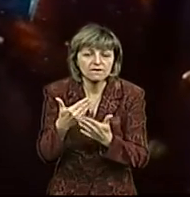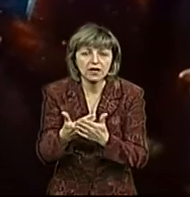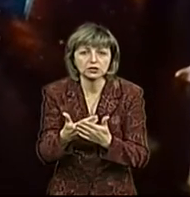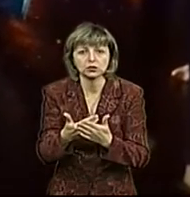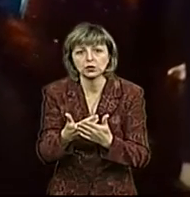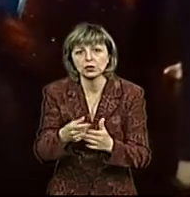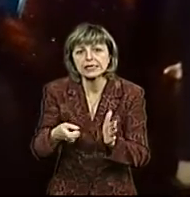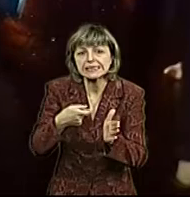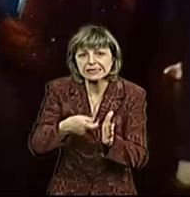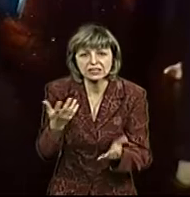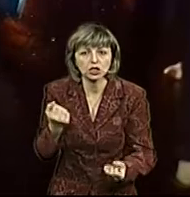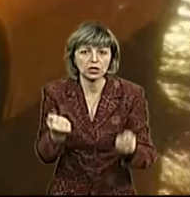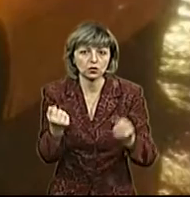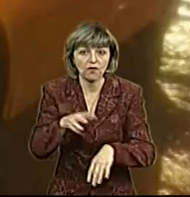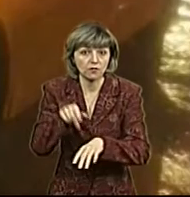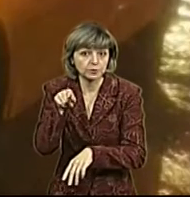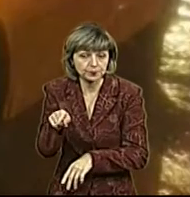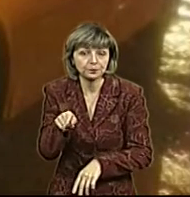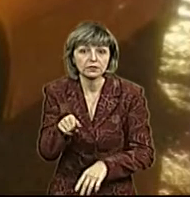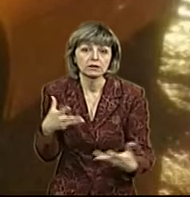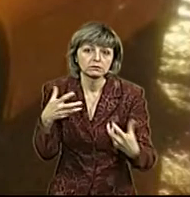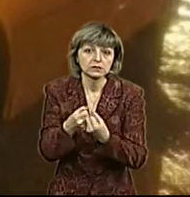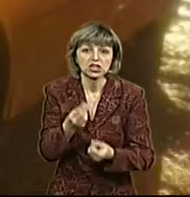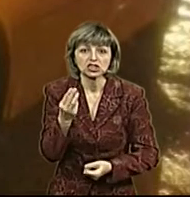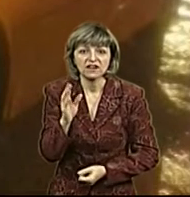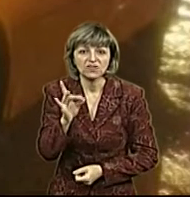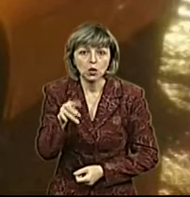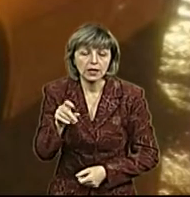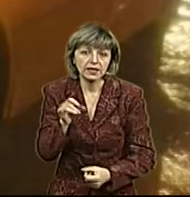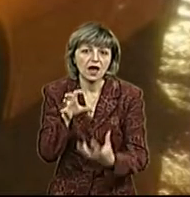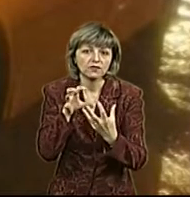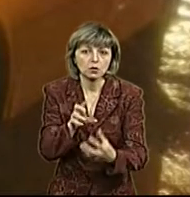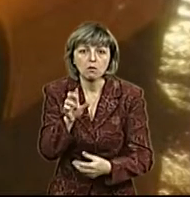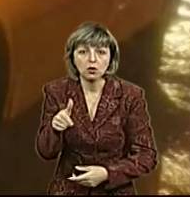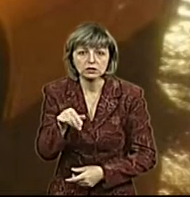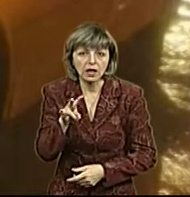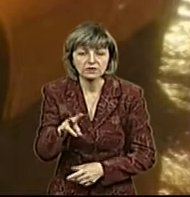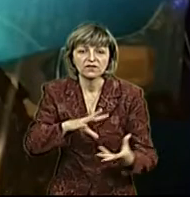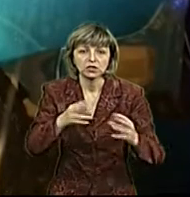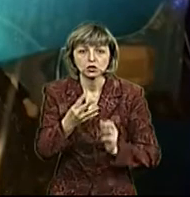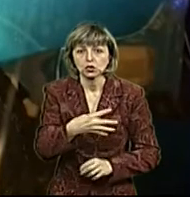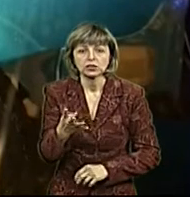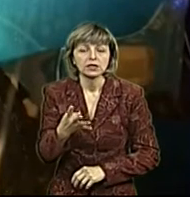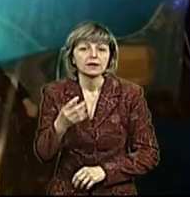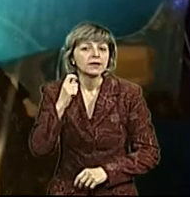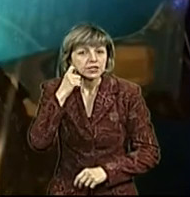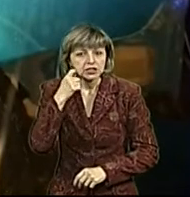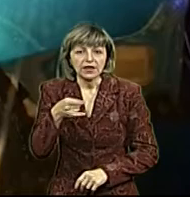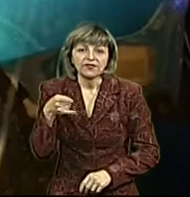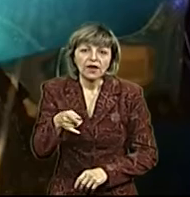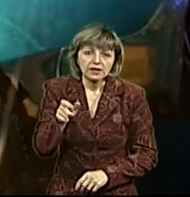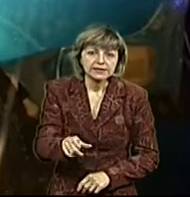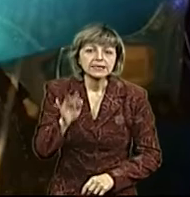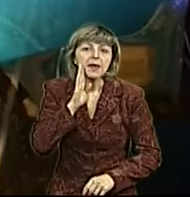яким кермував екс-правоохоронець, зіткнувся з «Шевроле Авео» та автобусом «Богдан». Внаслідок цього 44-річний водій таксі та